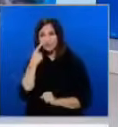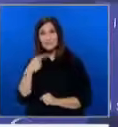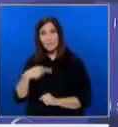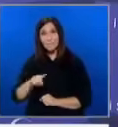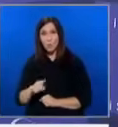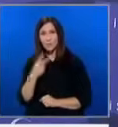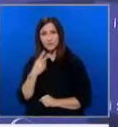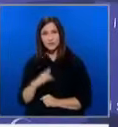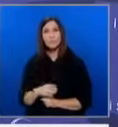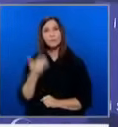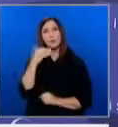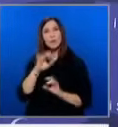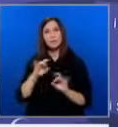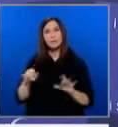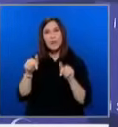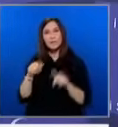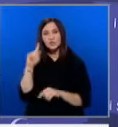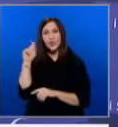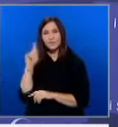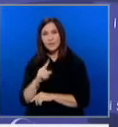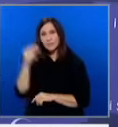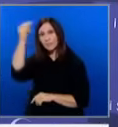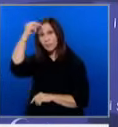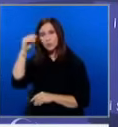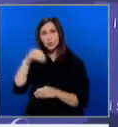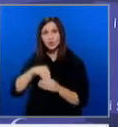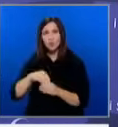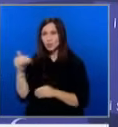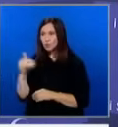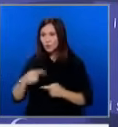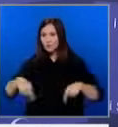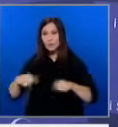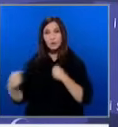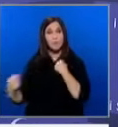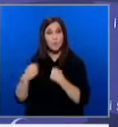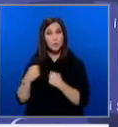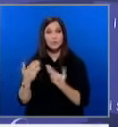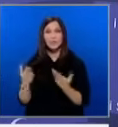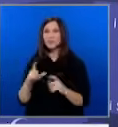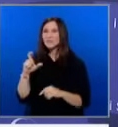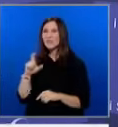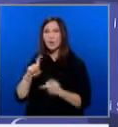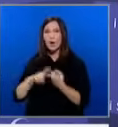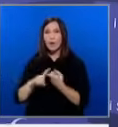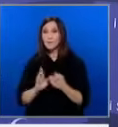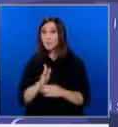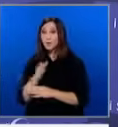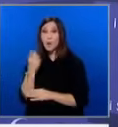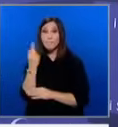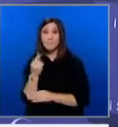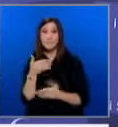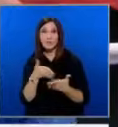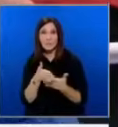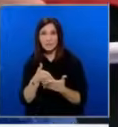Георгиев. Добрата новина в днешния ден за българското участие дойде от залата по бокс, където Светлана Каменова преодоля първото